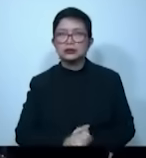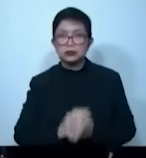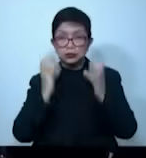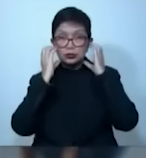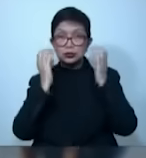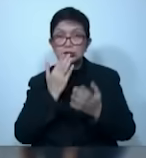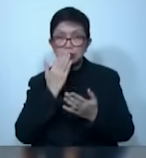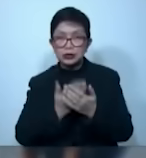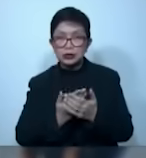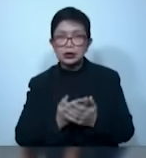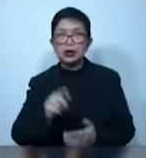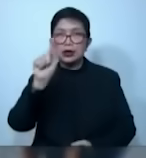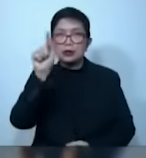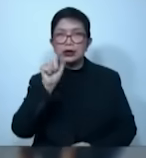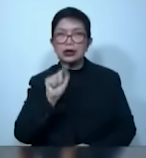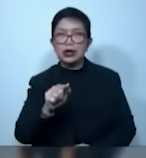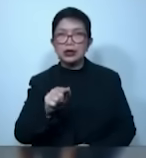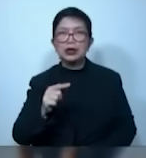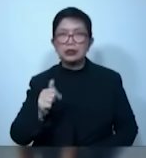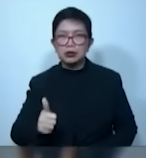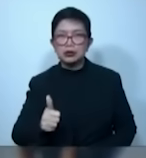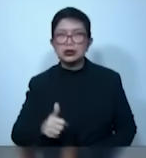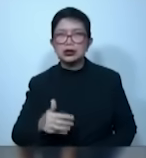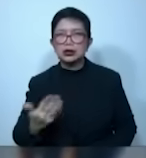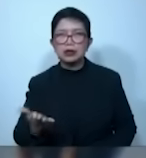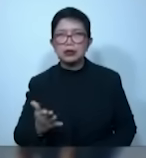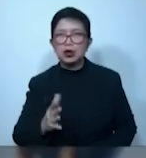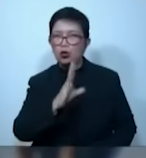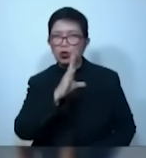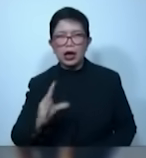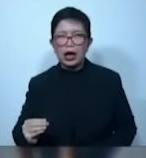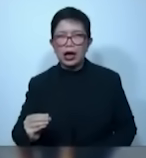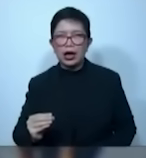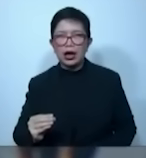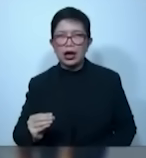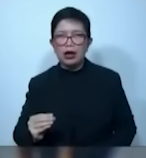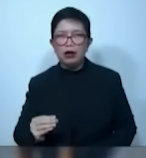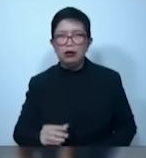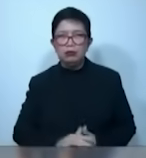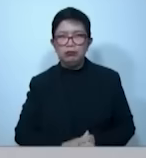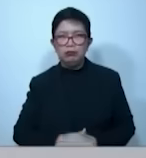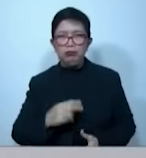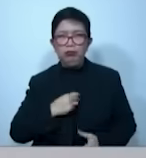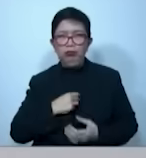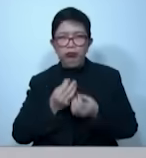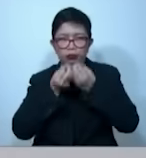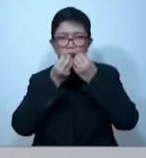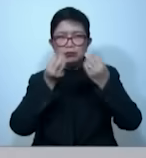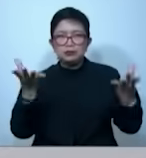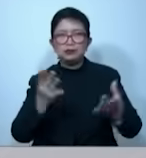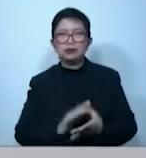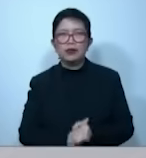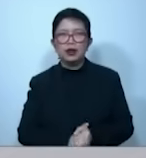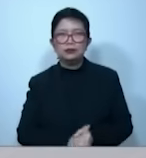kasih atas pertanyaan yang bagus tetapi kurang akurat saya akan Jelaskan Pak